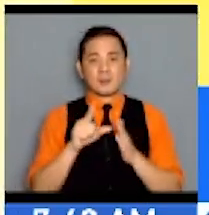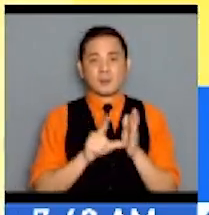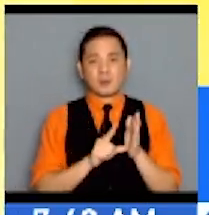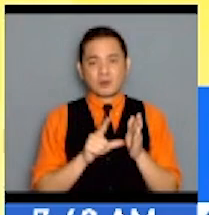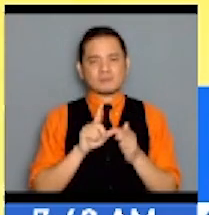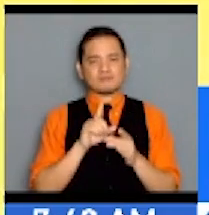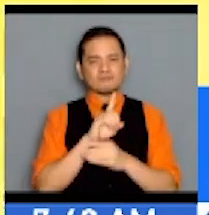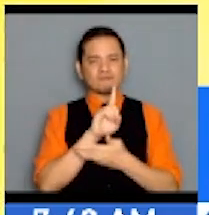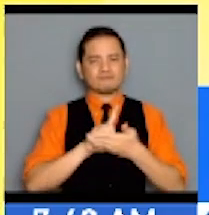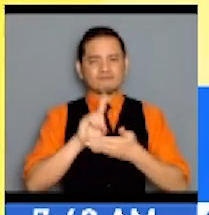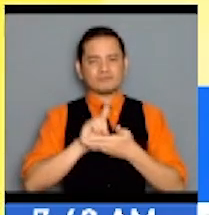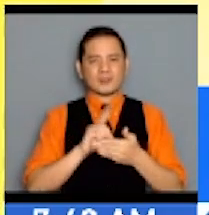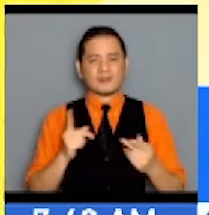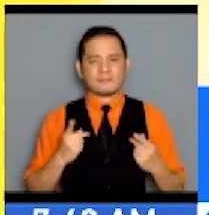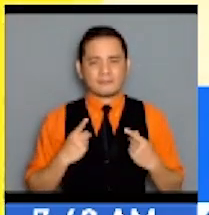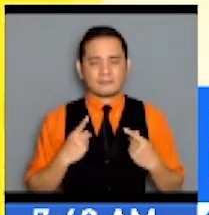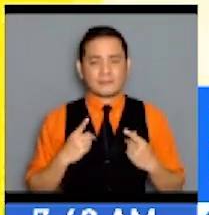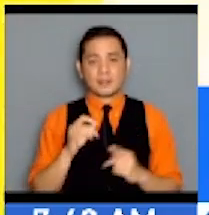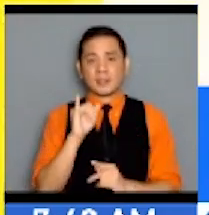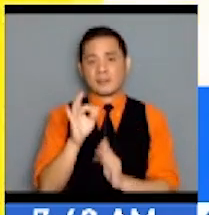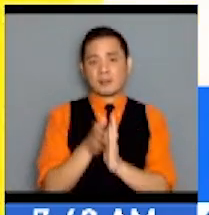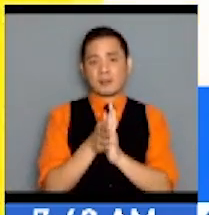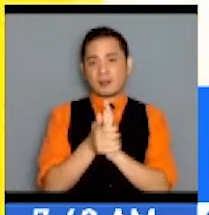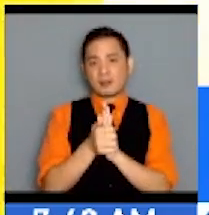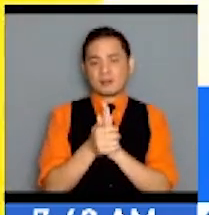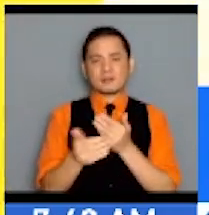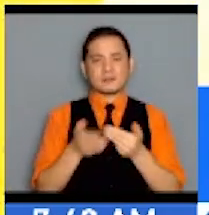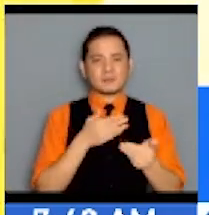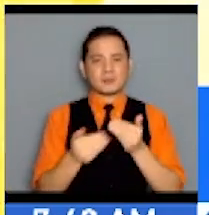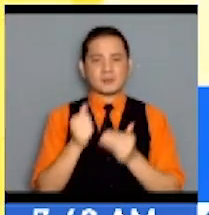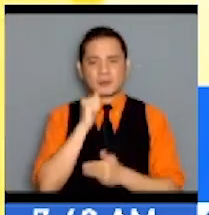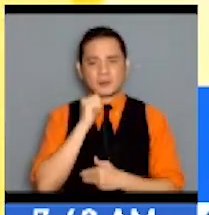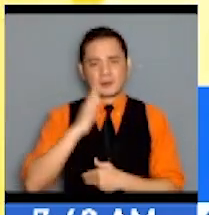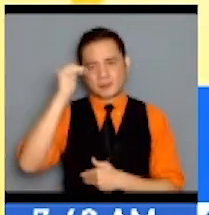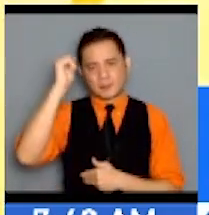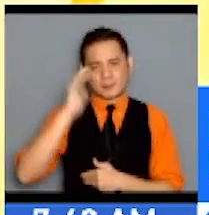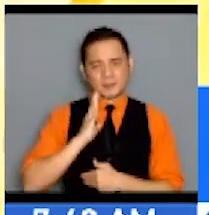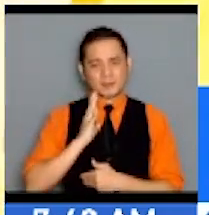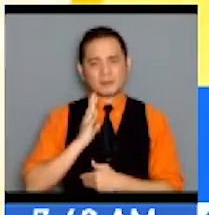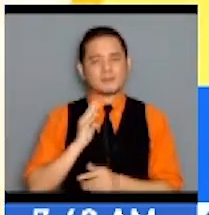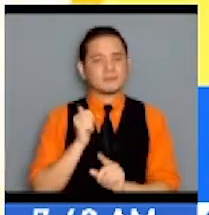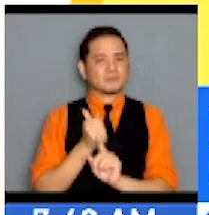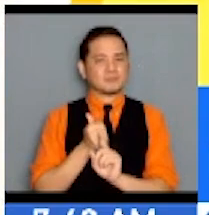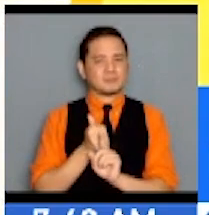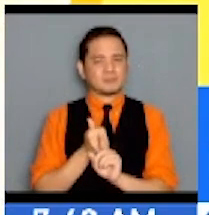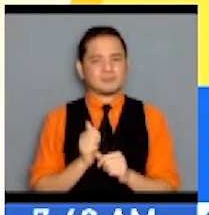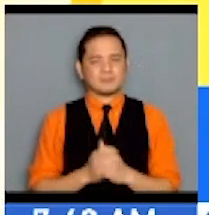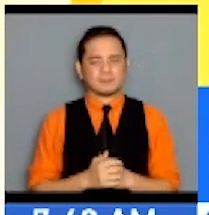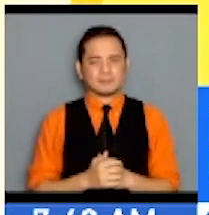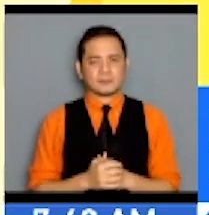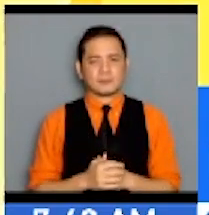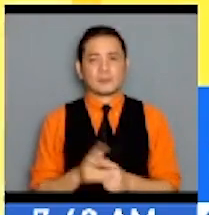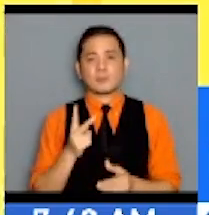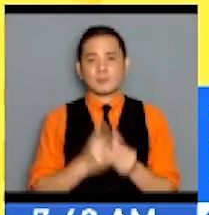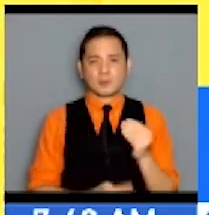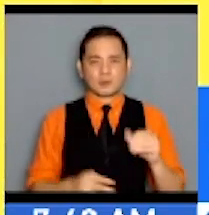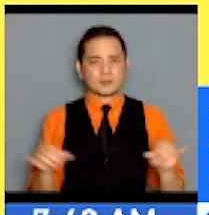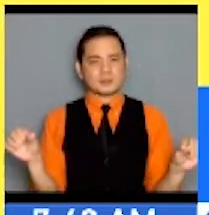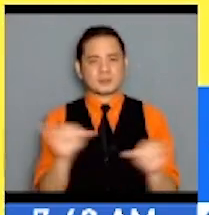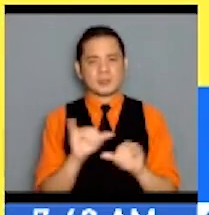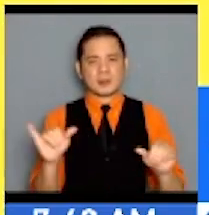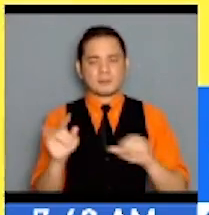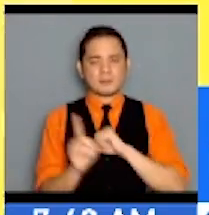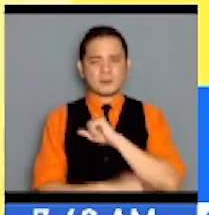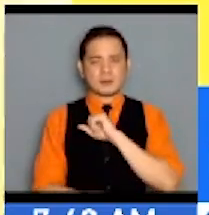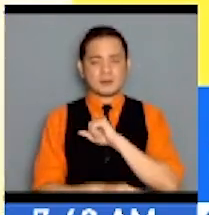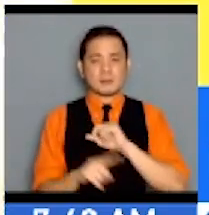ay pangangaliwa, whether yung lalaki or yung babaeng asawa ang gumawa. Dapat sana pareho ang krimen. Pero dito, sa